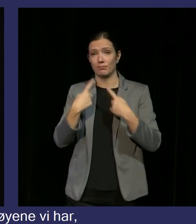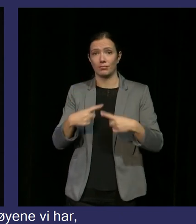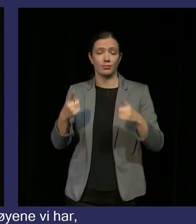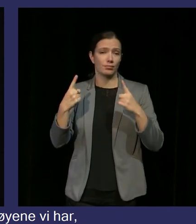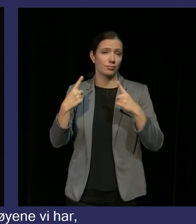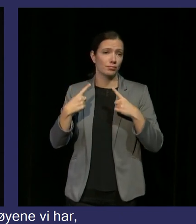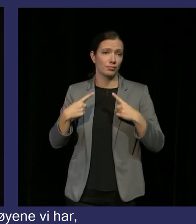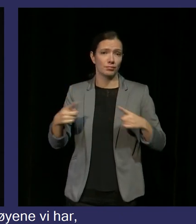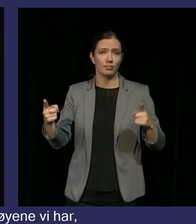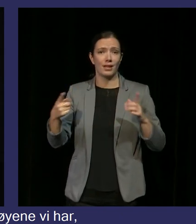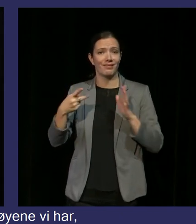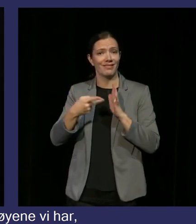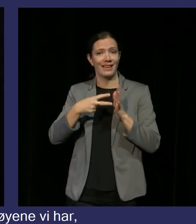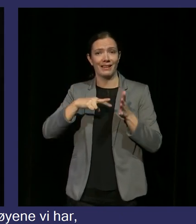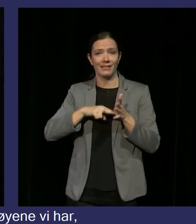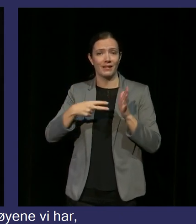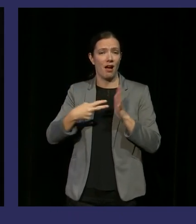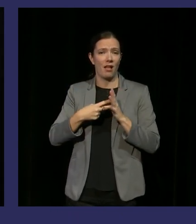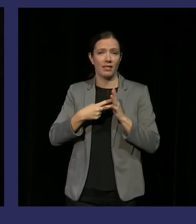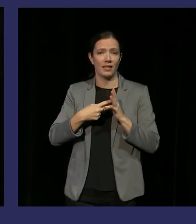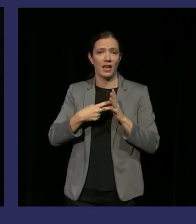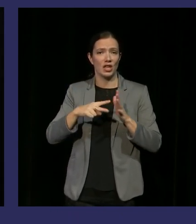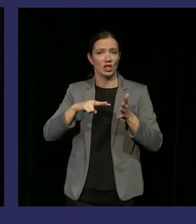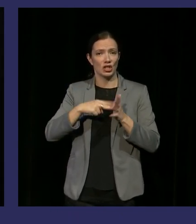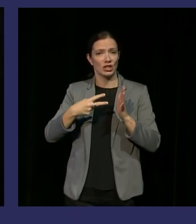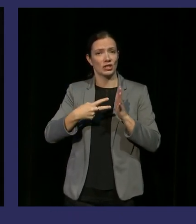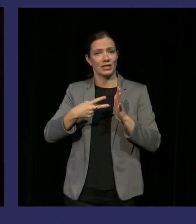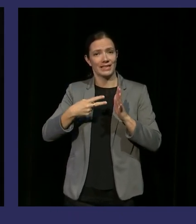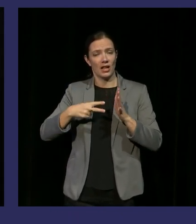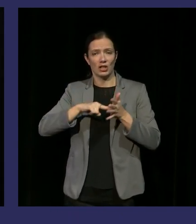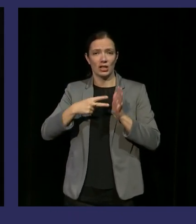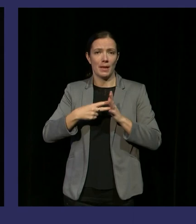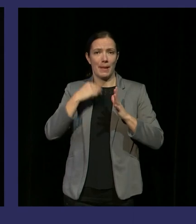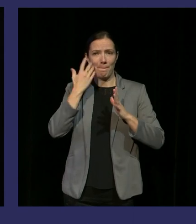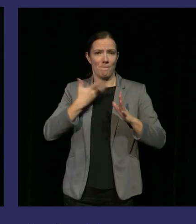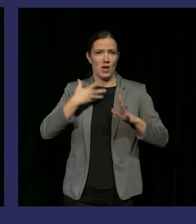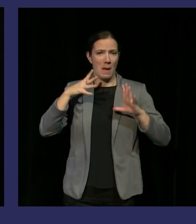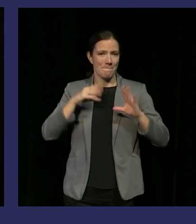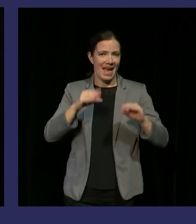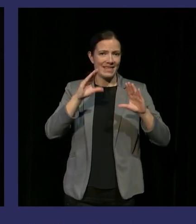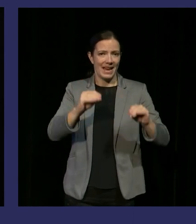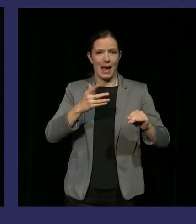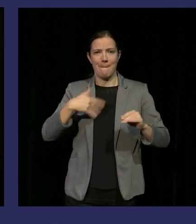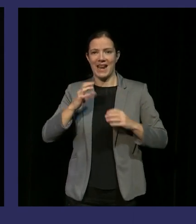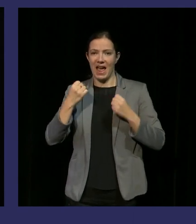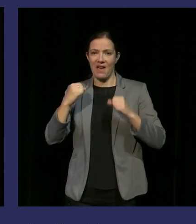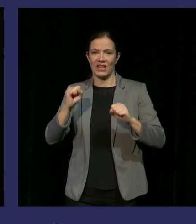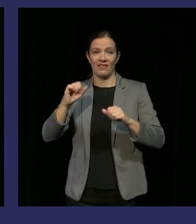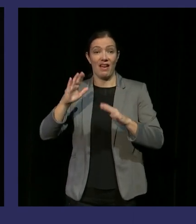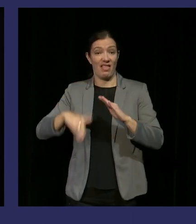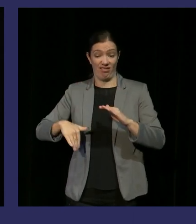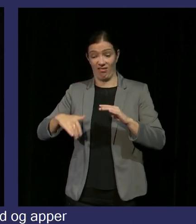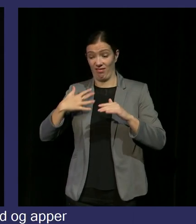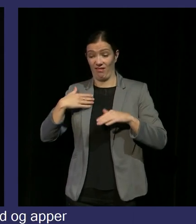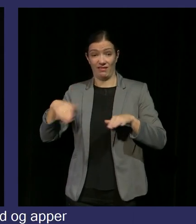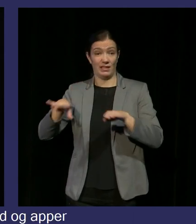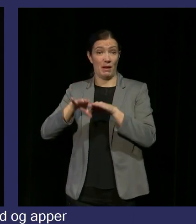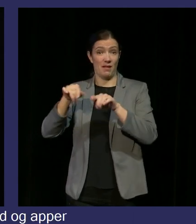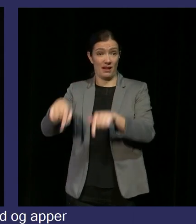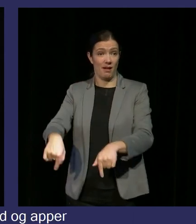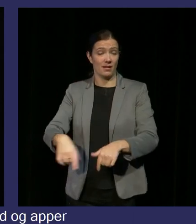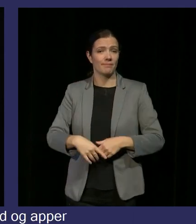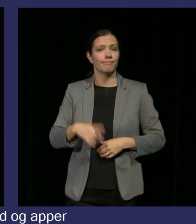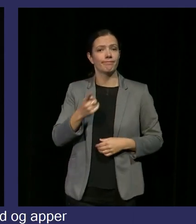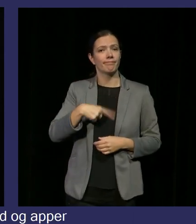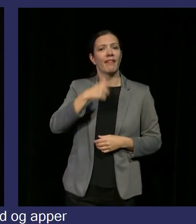de ulike digitale systemene vi bruker, skulle være mye bedre, mye mer effektive enn det vi har I dag. Vi jo